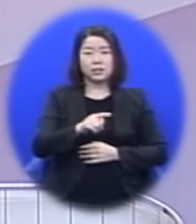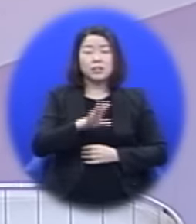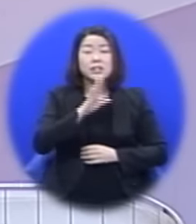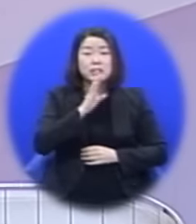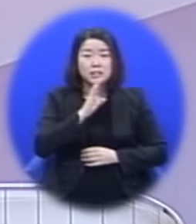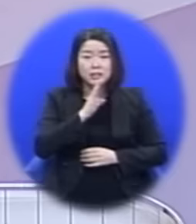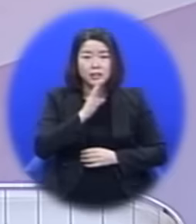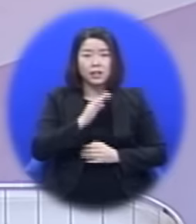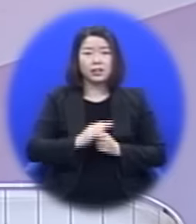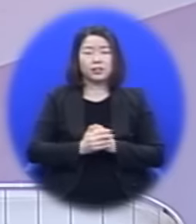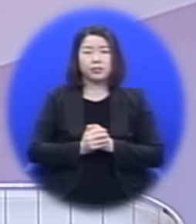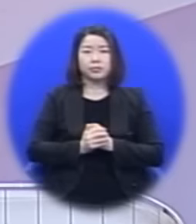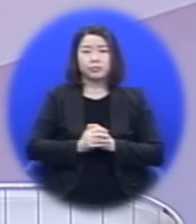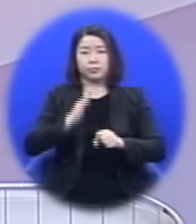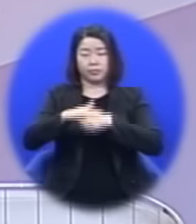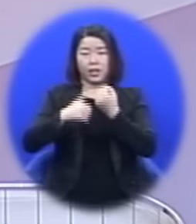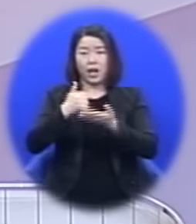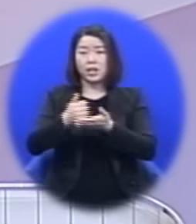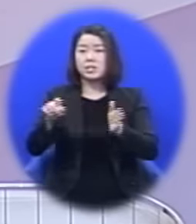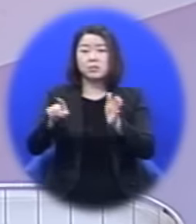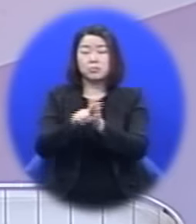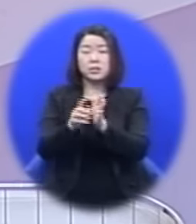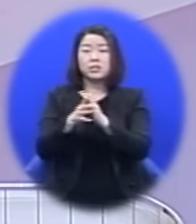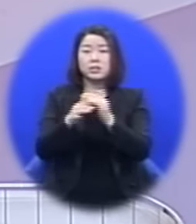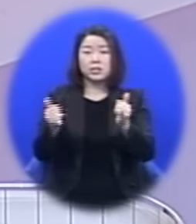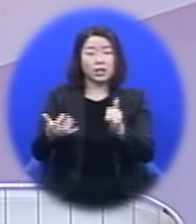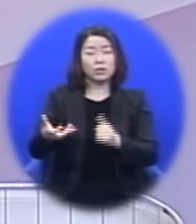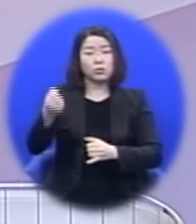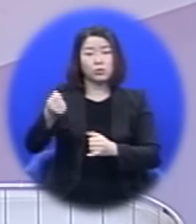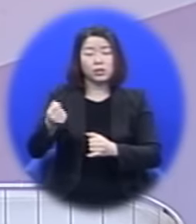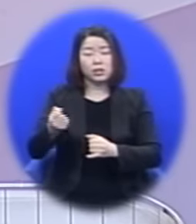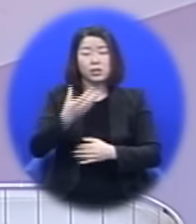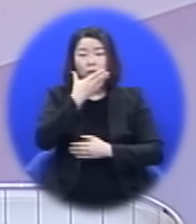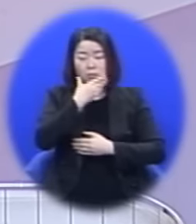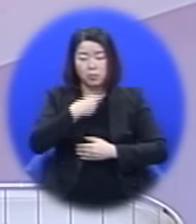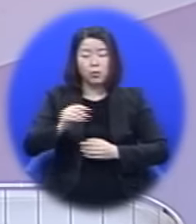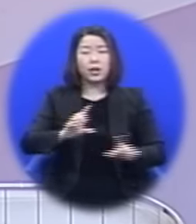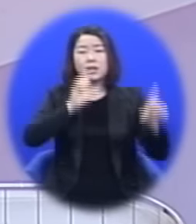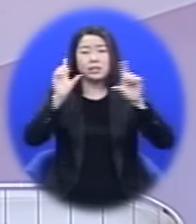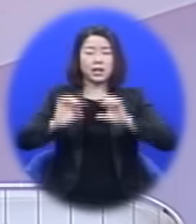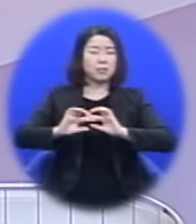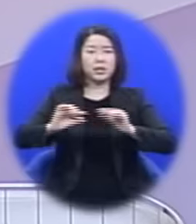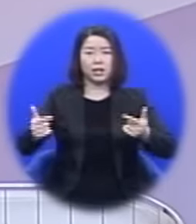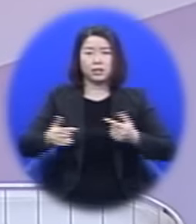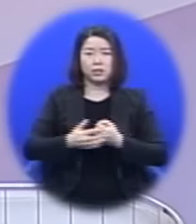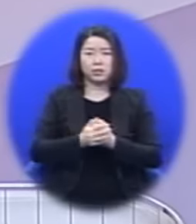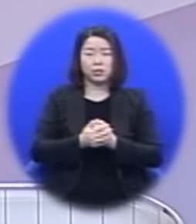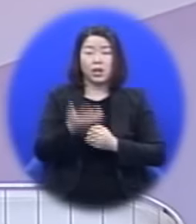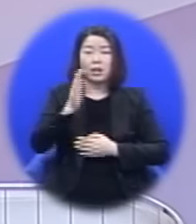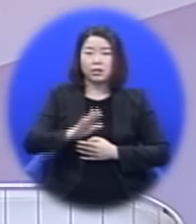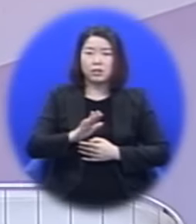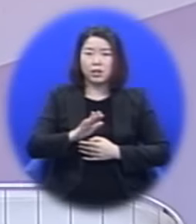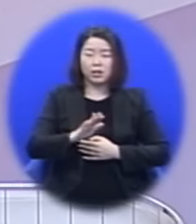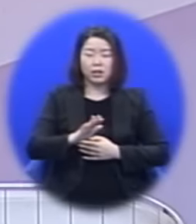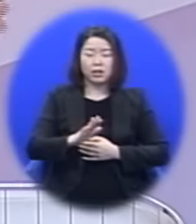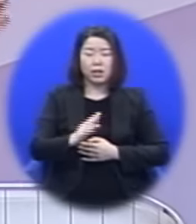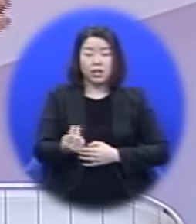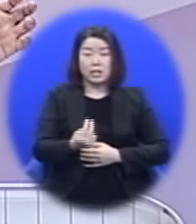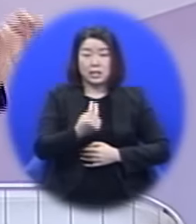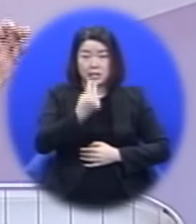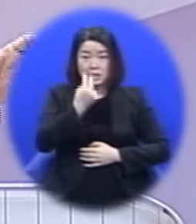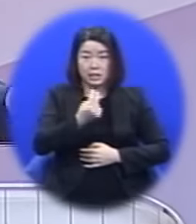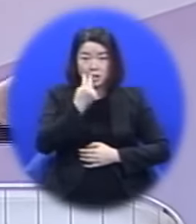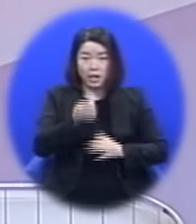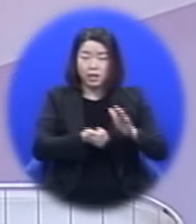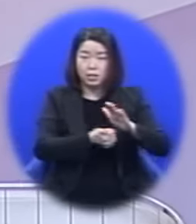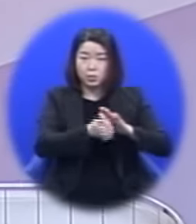진짜 하나님을 믿는 자의 누릴 축복의 삶이 아닌 것입니다. 그런데 죽을 살 소망이